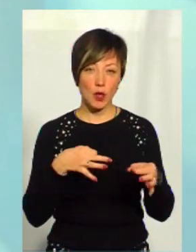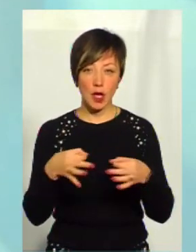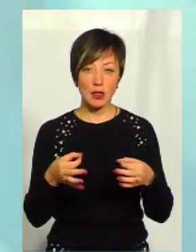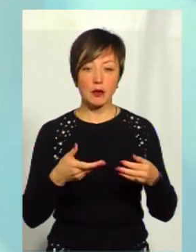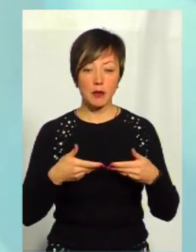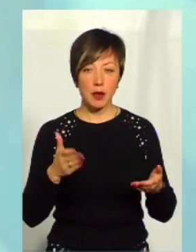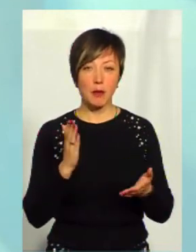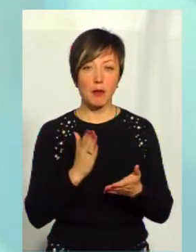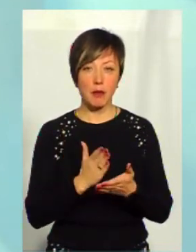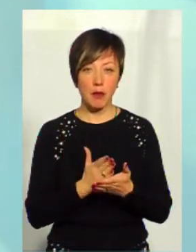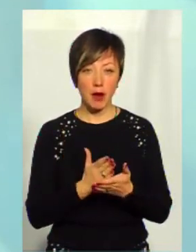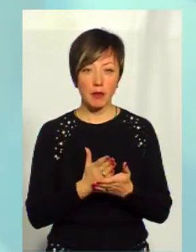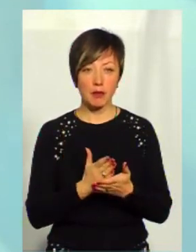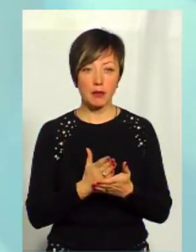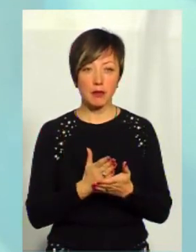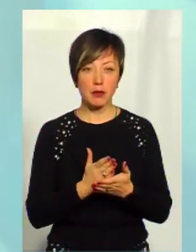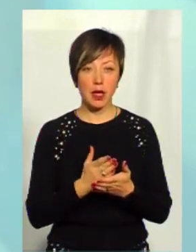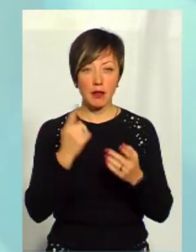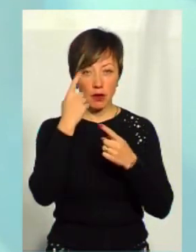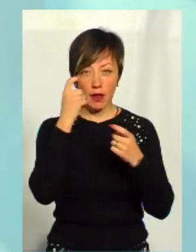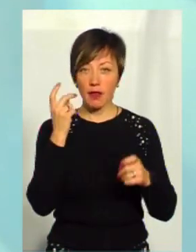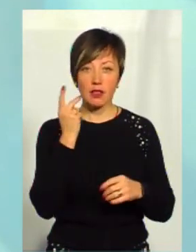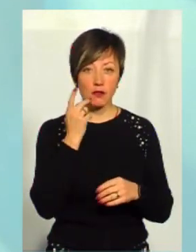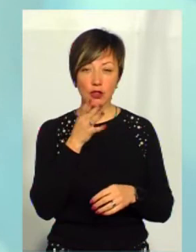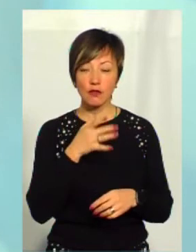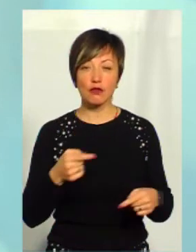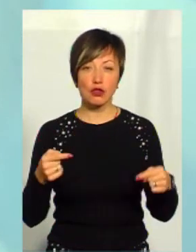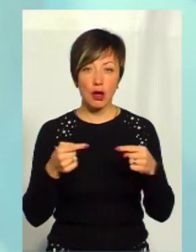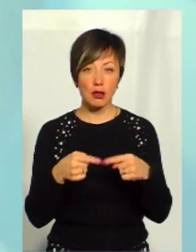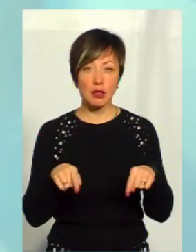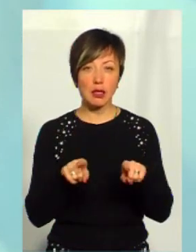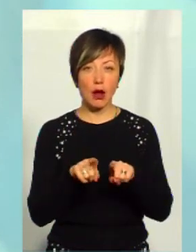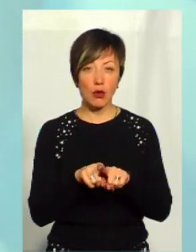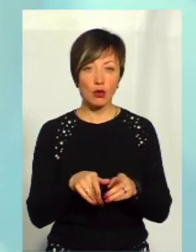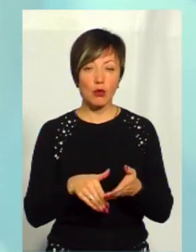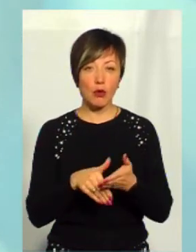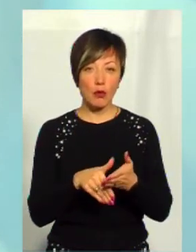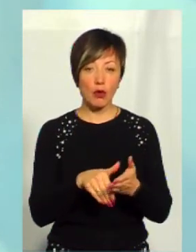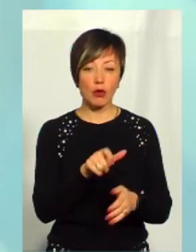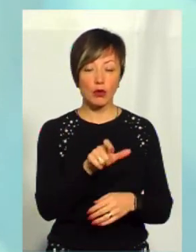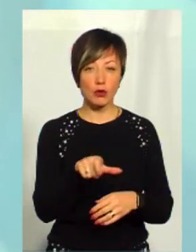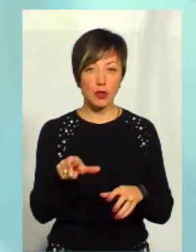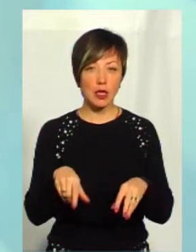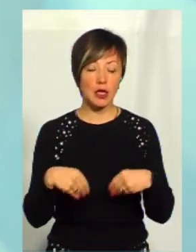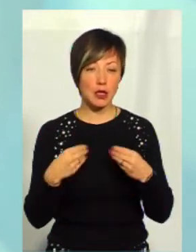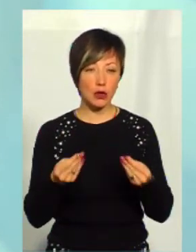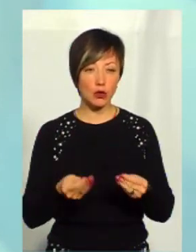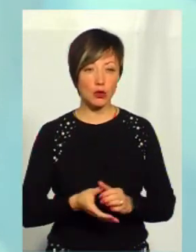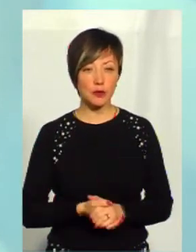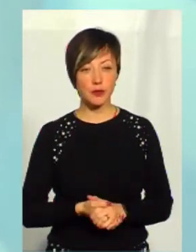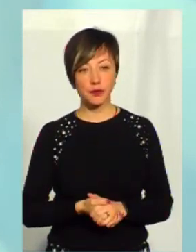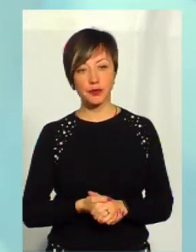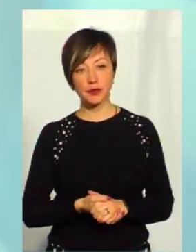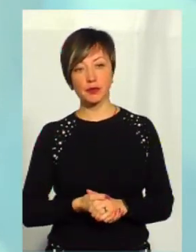маємо певну сьогодні інформацію про те, що не завжди часно таку допомогу такі фахівці надають.